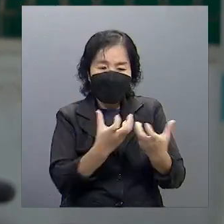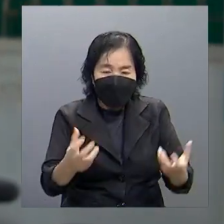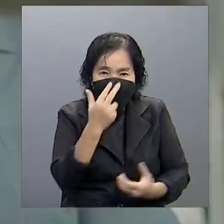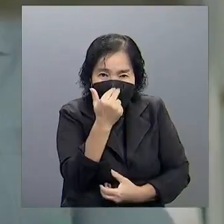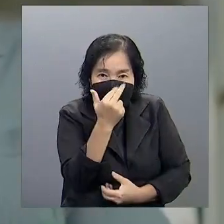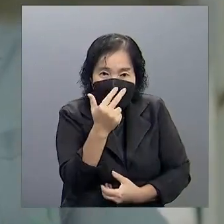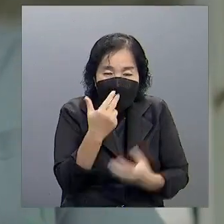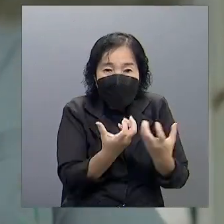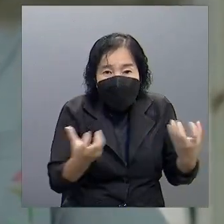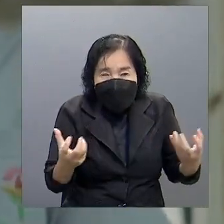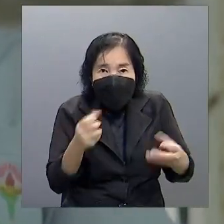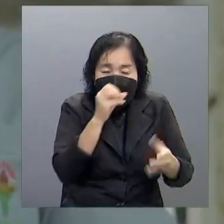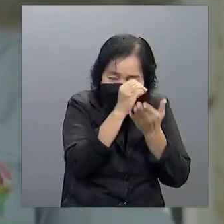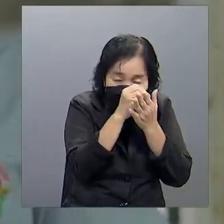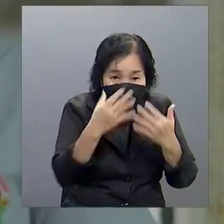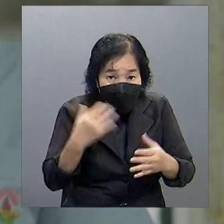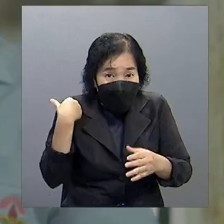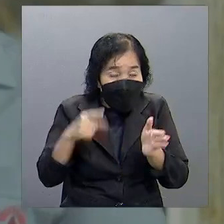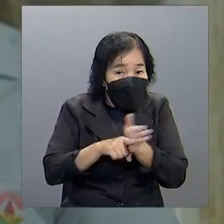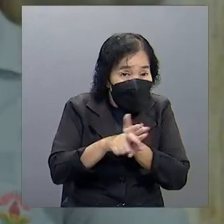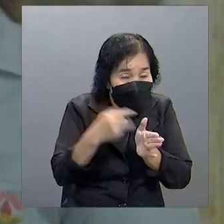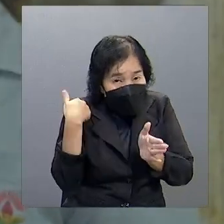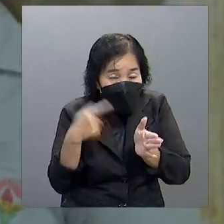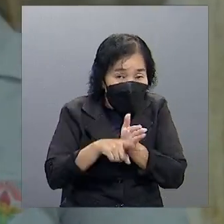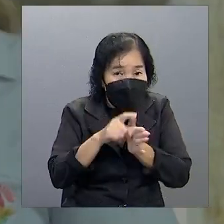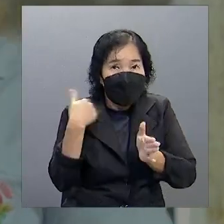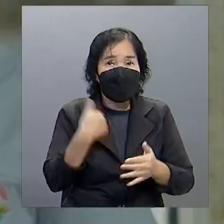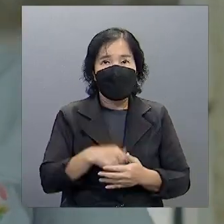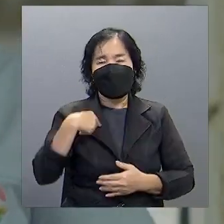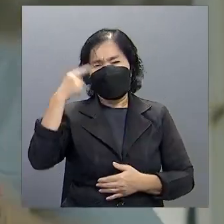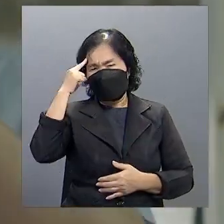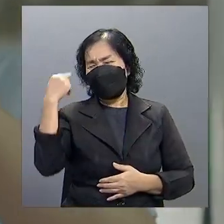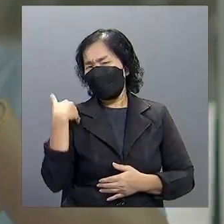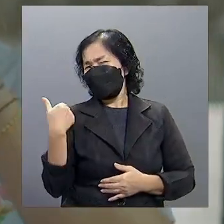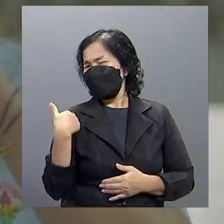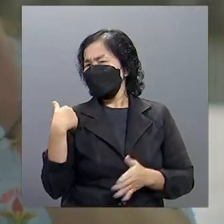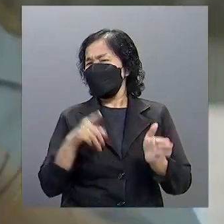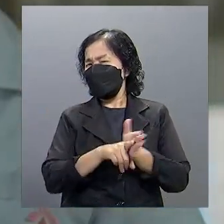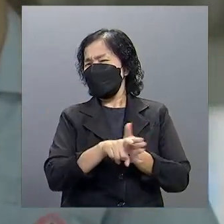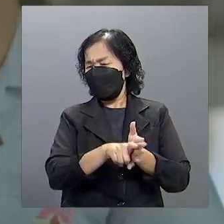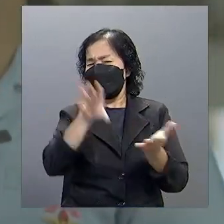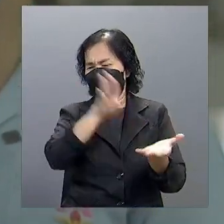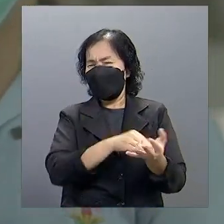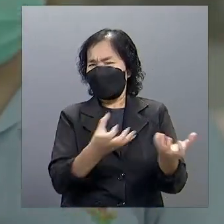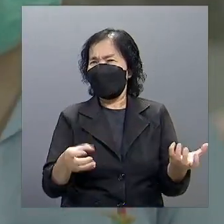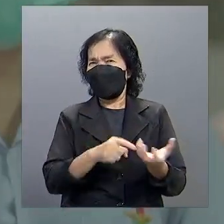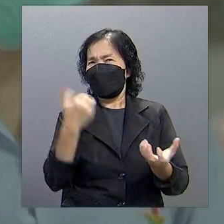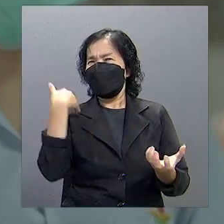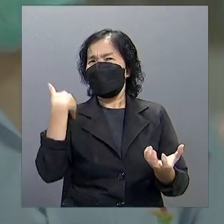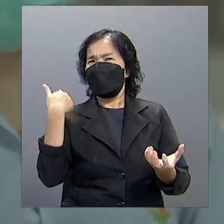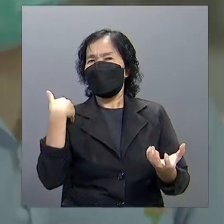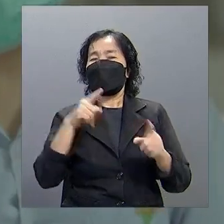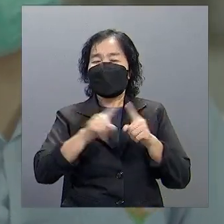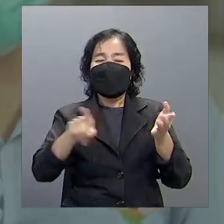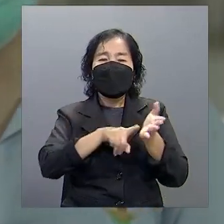ตรวจเนี่ยน่าจะมีเชื้ออยู่ไหม คิดว่าน่าจะยังมีอยู ่น่าจะยังมีอยู ่ใช่ใช่แต่จะไม่แอบเป็นเชื้อที่บางลง โอเคบางล